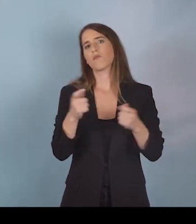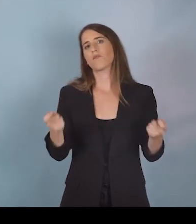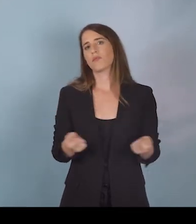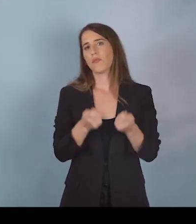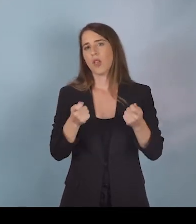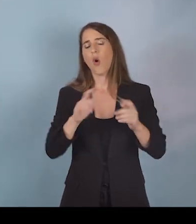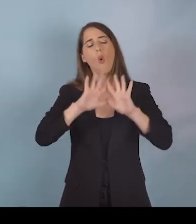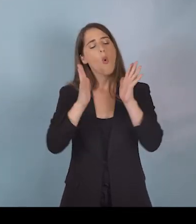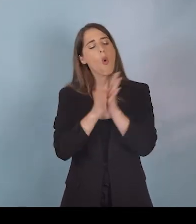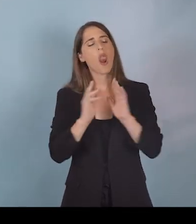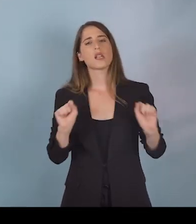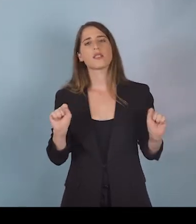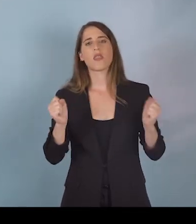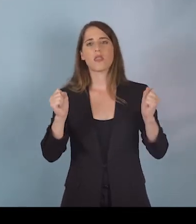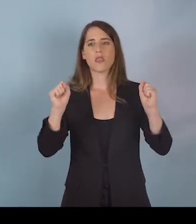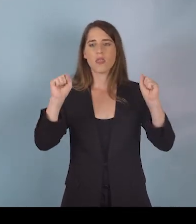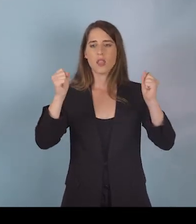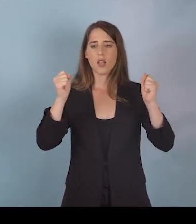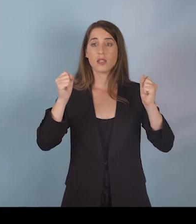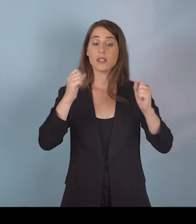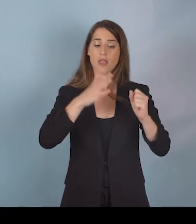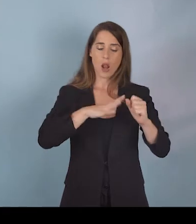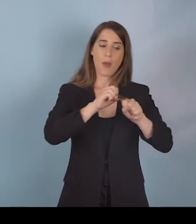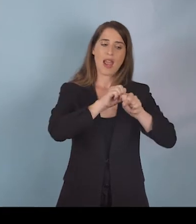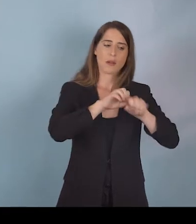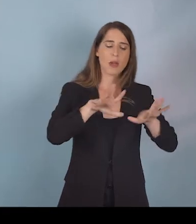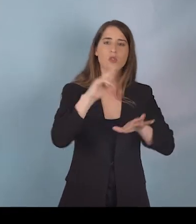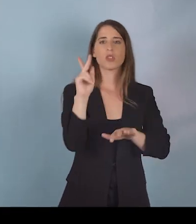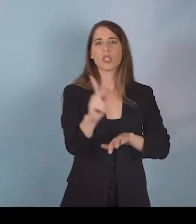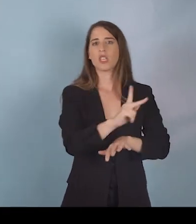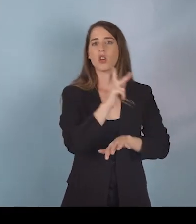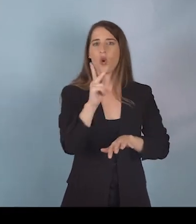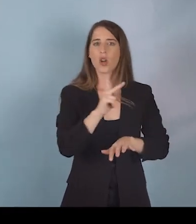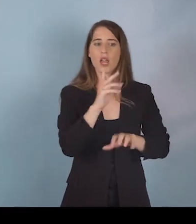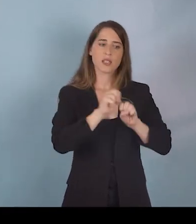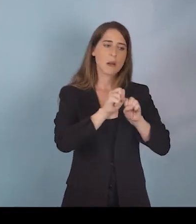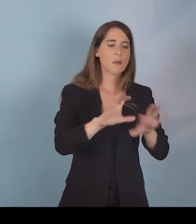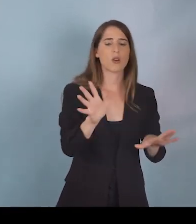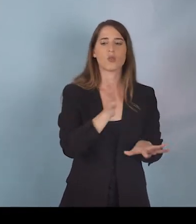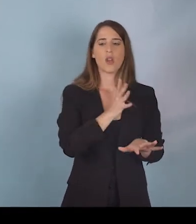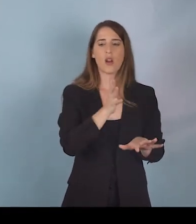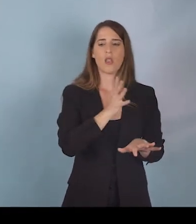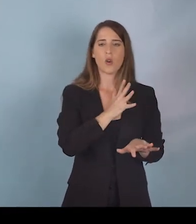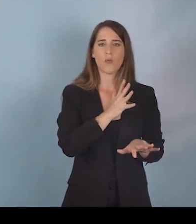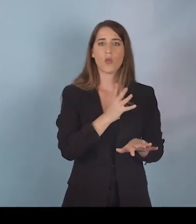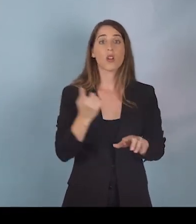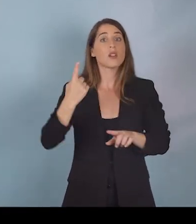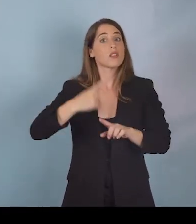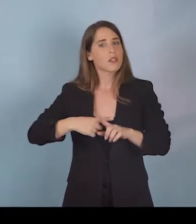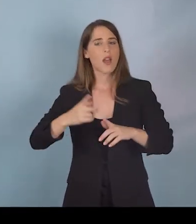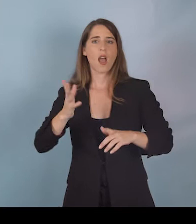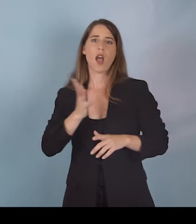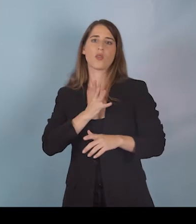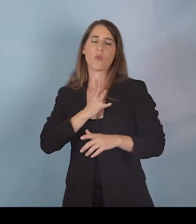οποιαδήποτε δράση έχει να κάνει με την και ενημέρωση του κοινού, γιατί η ορατότητα είναι και αυτή πολύ σημαντική, και την ενδυνάμωση των